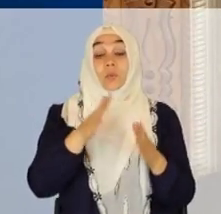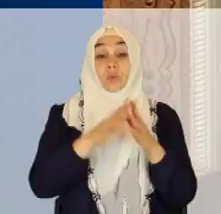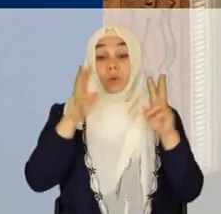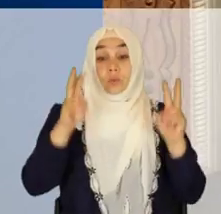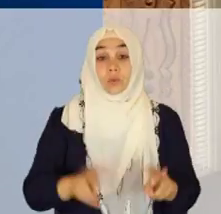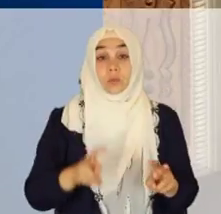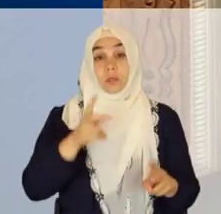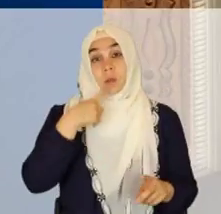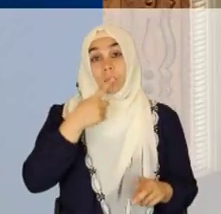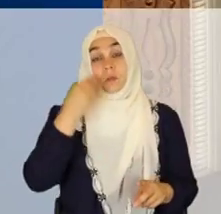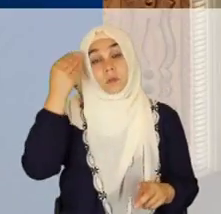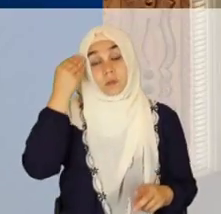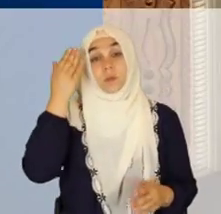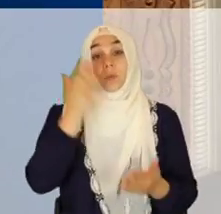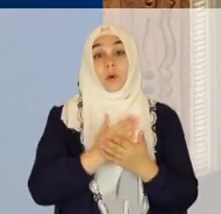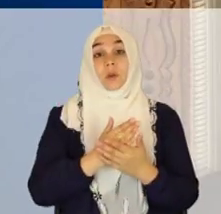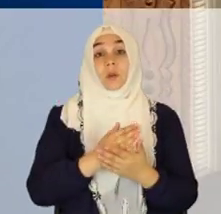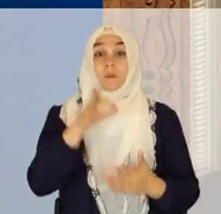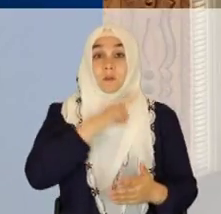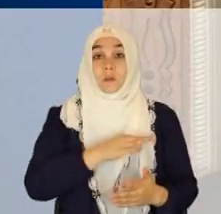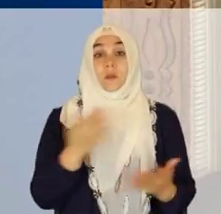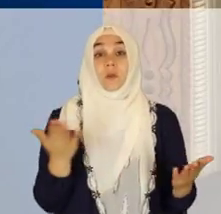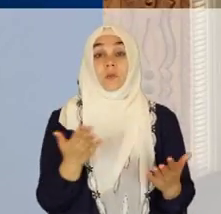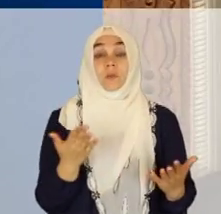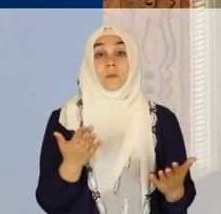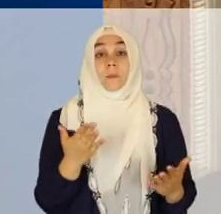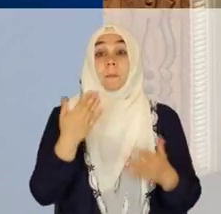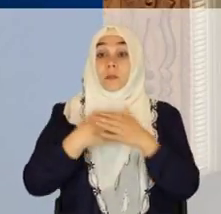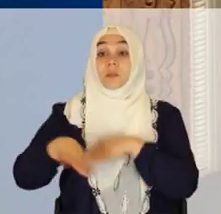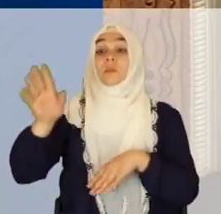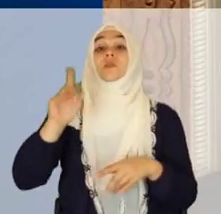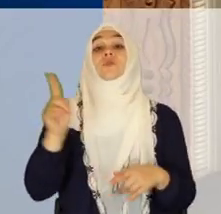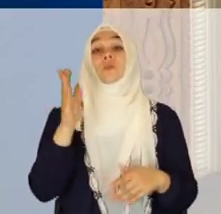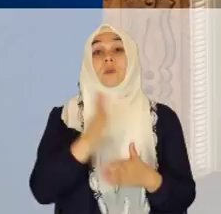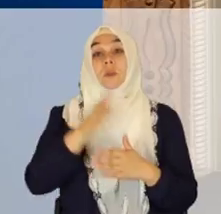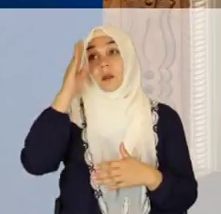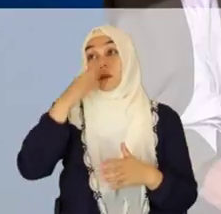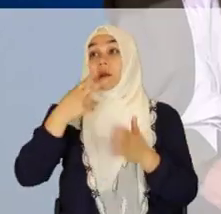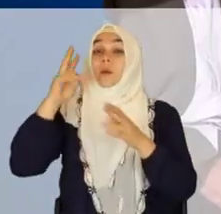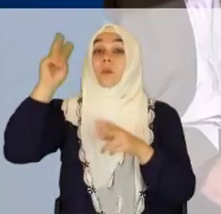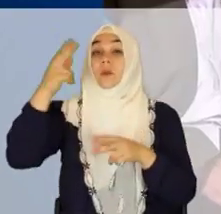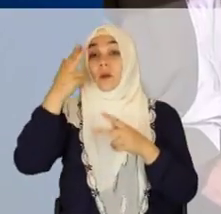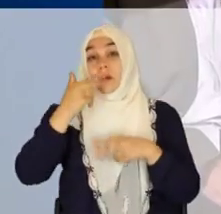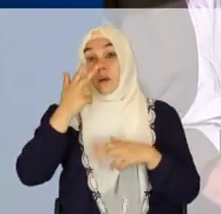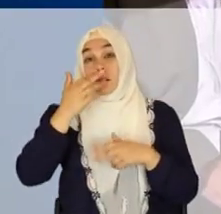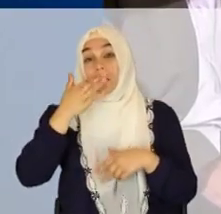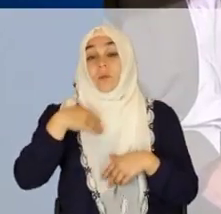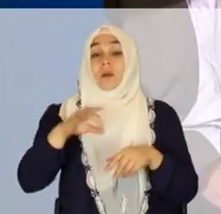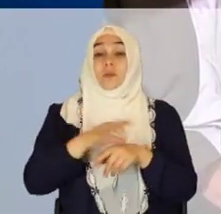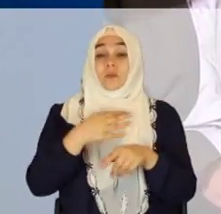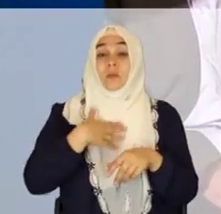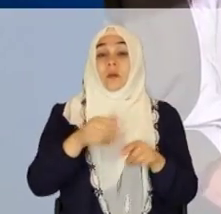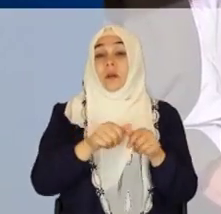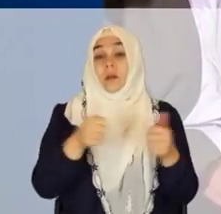uyda o'tirsin degani shu. Hikmati shu. Chiqib ketsa nima bo'ladi? Chiqib otasiniki boradi. Ha deydi,